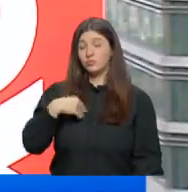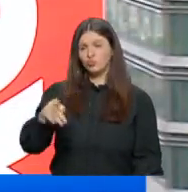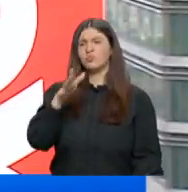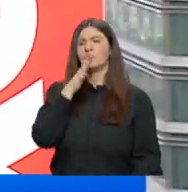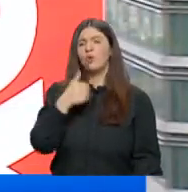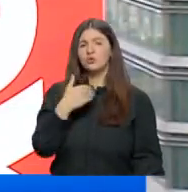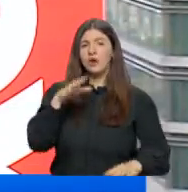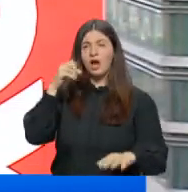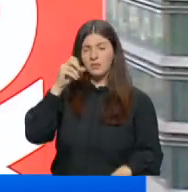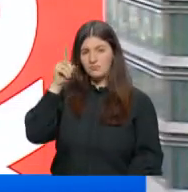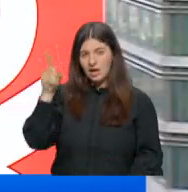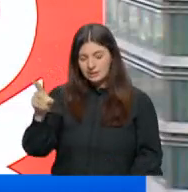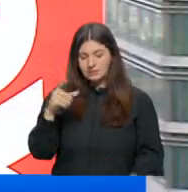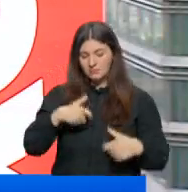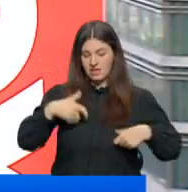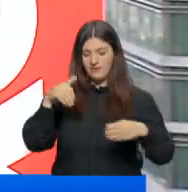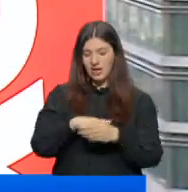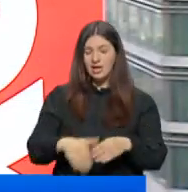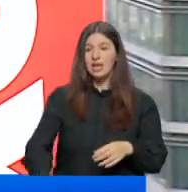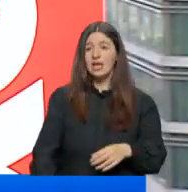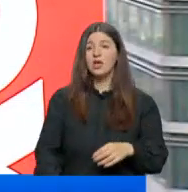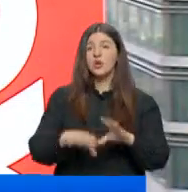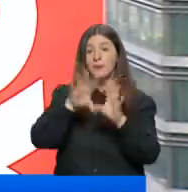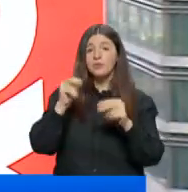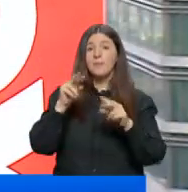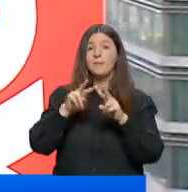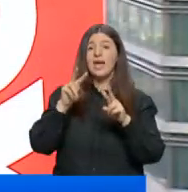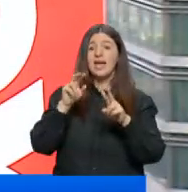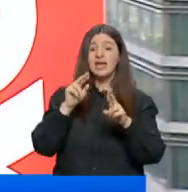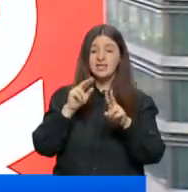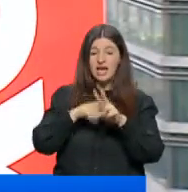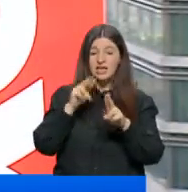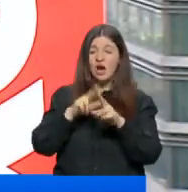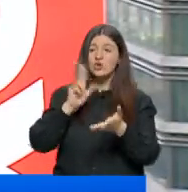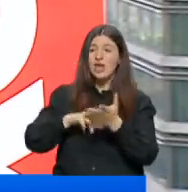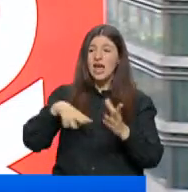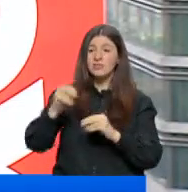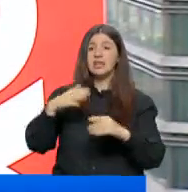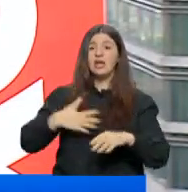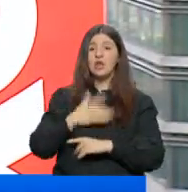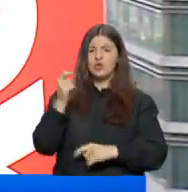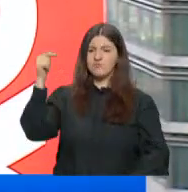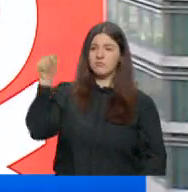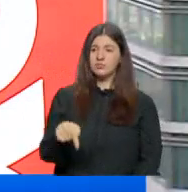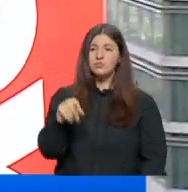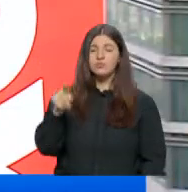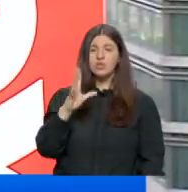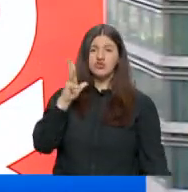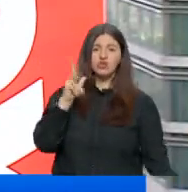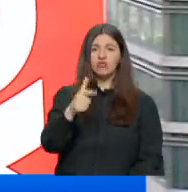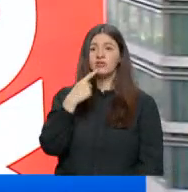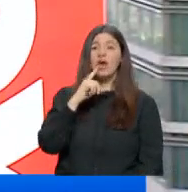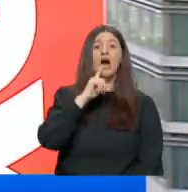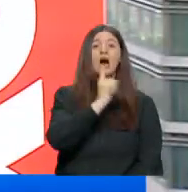biliyoruz. Adalet ve Kalkınma Partisi milletvekillerinin tümüne, MYK üyeleri dahil olmak üzere herkes genel kurula gelecek, bunlar geçecek